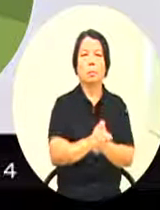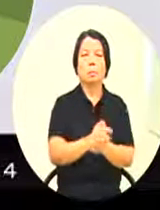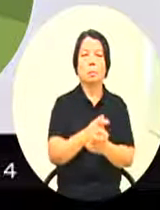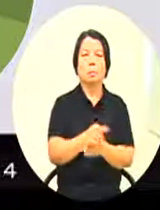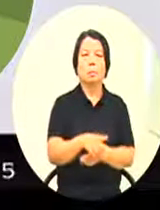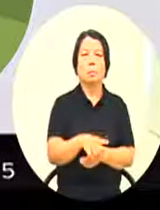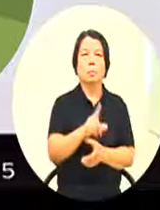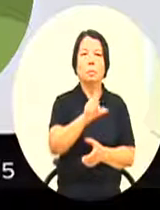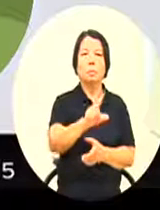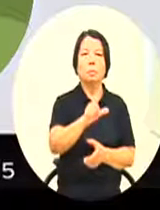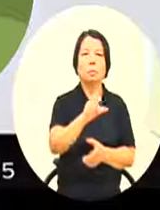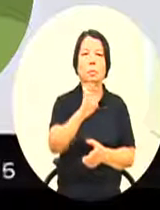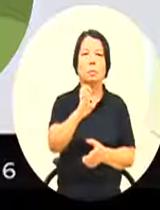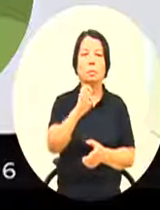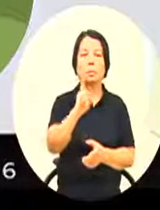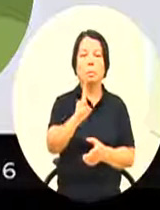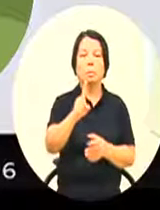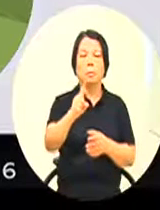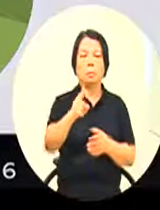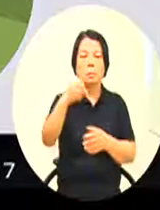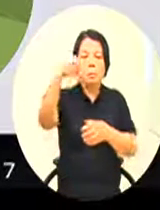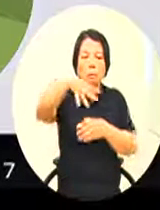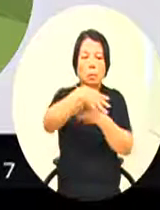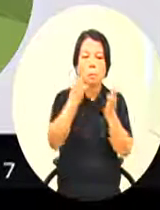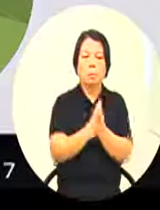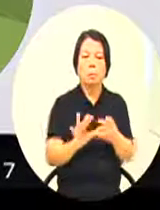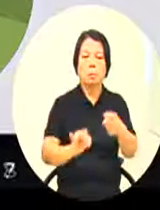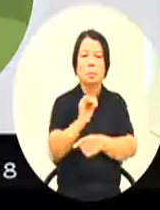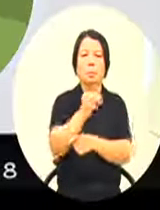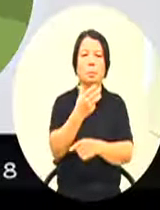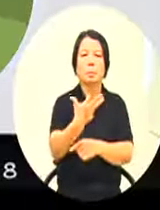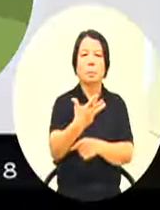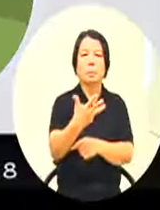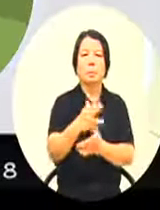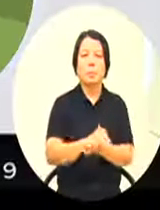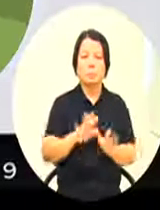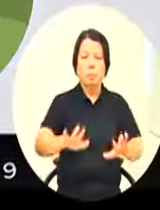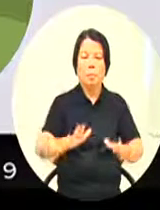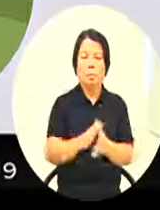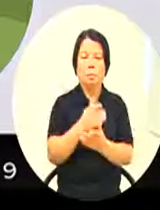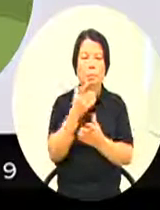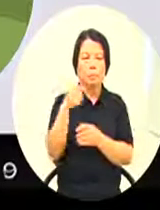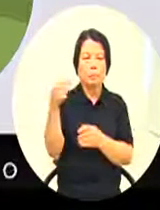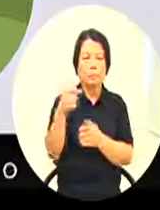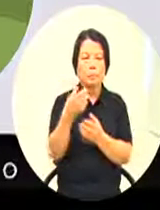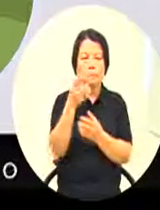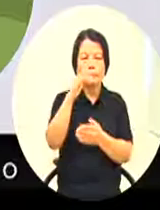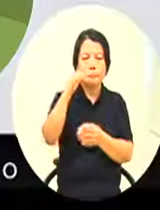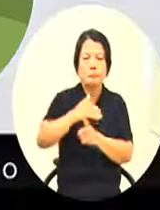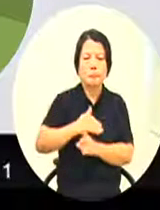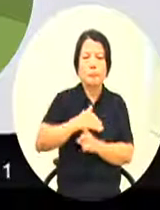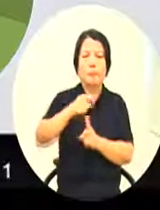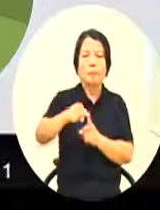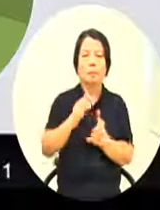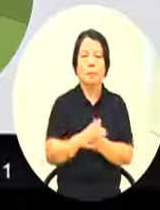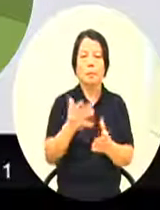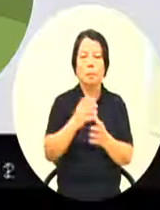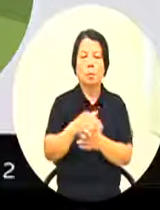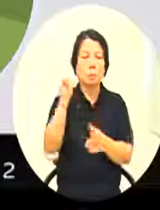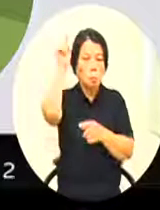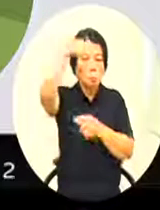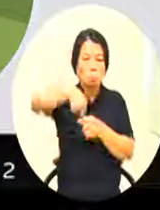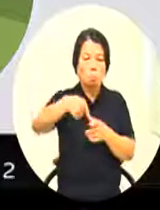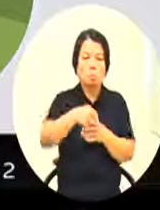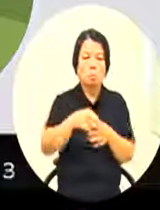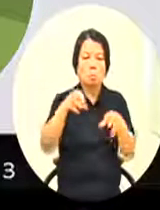管的目前也只有8%，非常的低，甚至还有在用所谓的传统灯管。这个